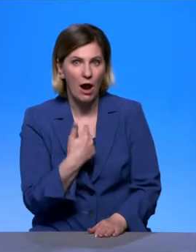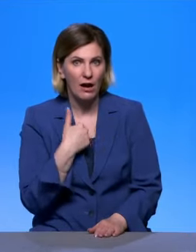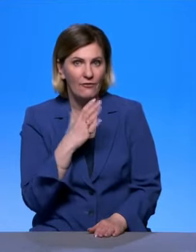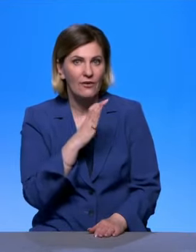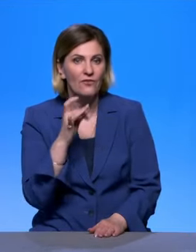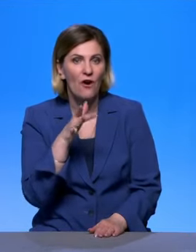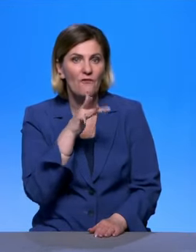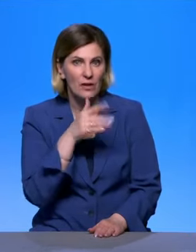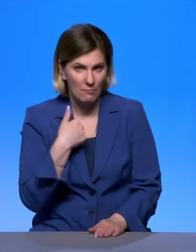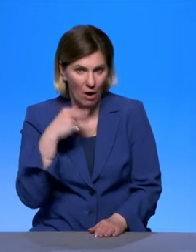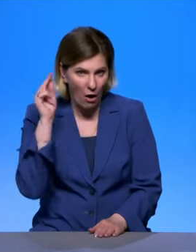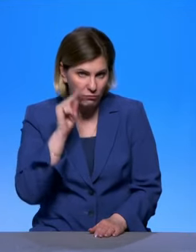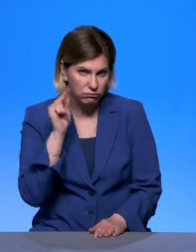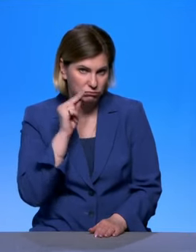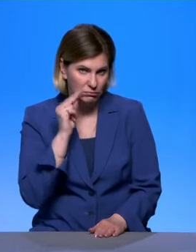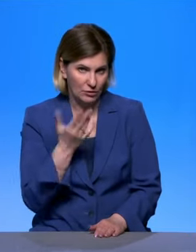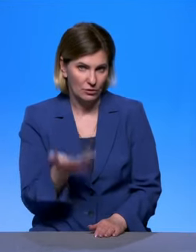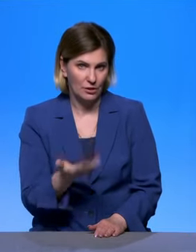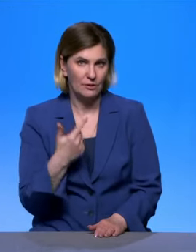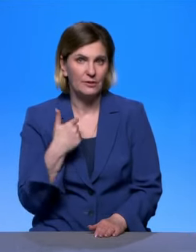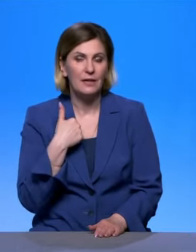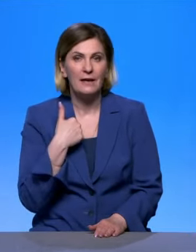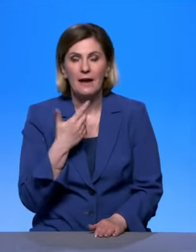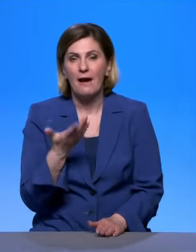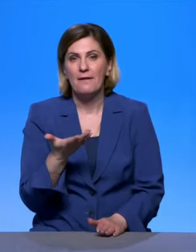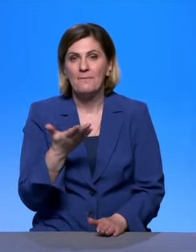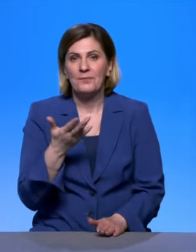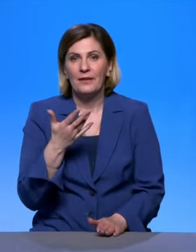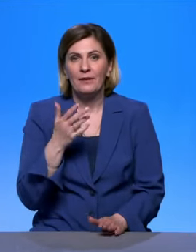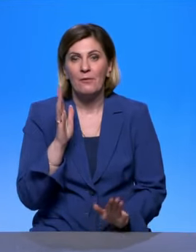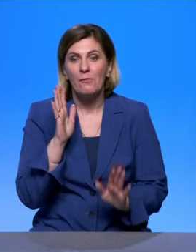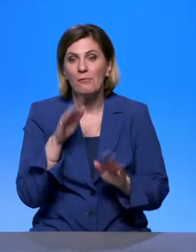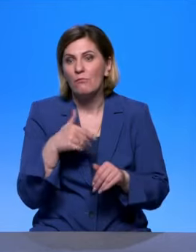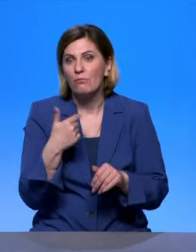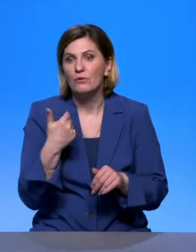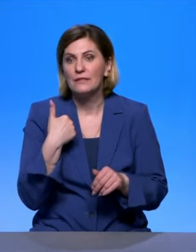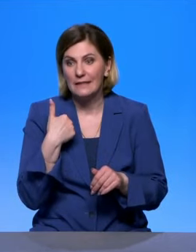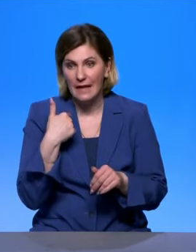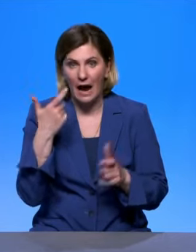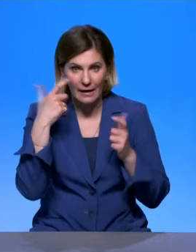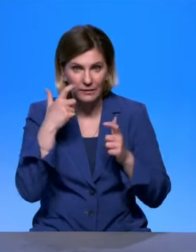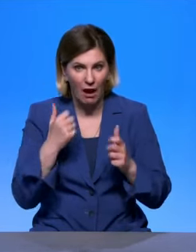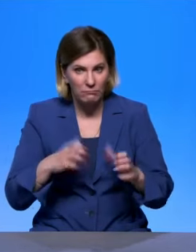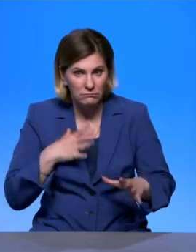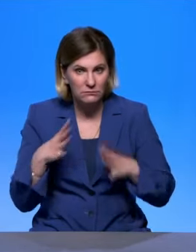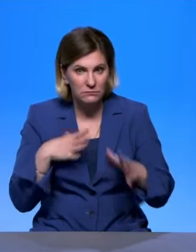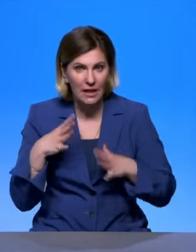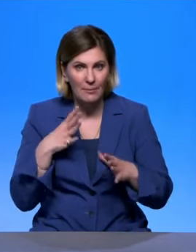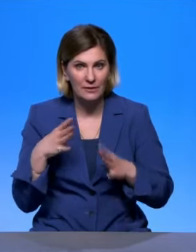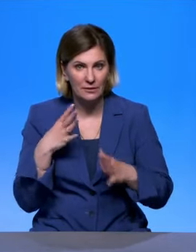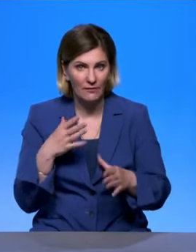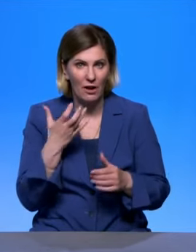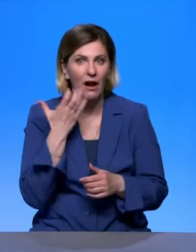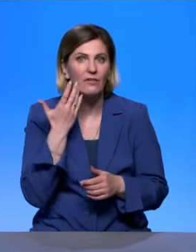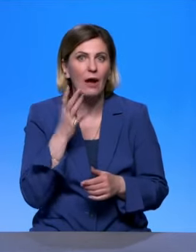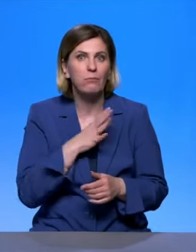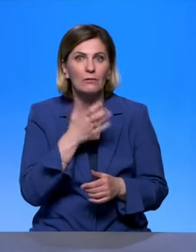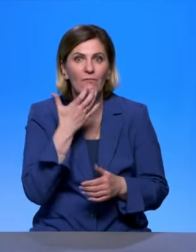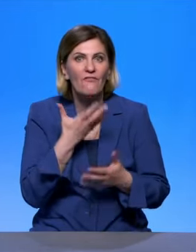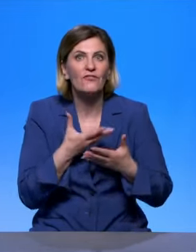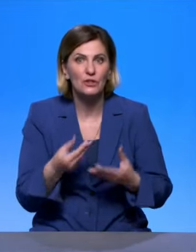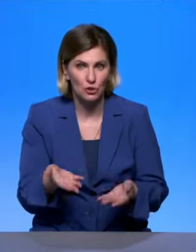мне придется не погулять там пару месяцев, да, весной, но я сдам его. Даже если я, может быть, что-то не... Но я все равно сдам.